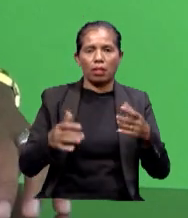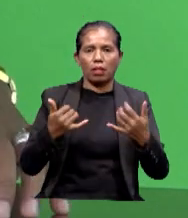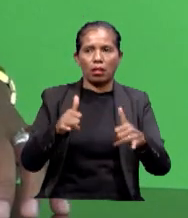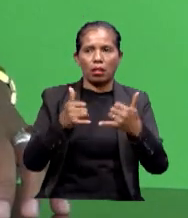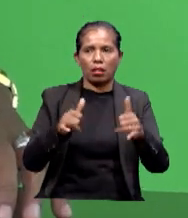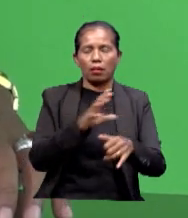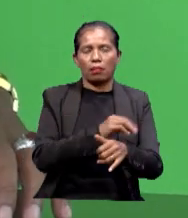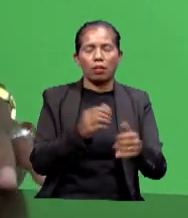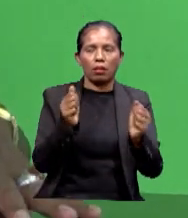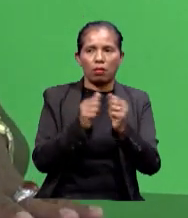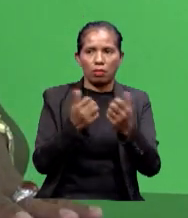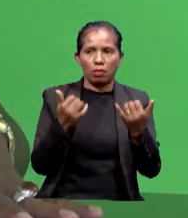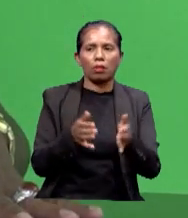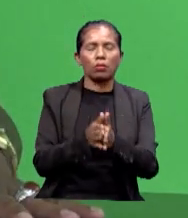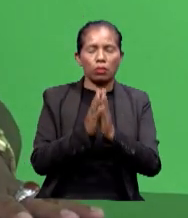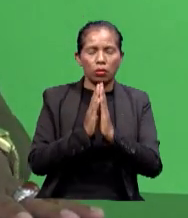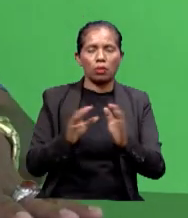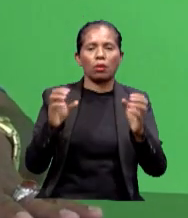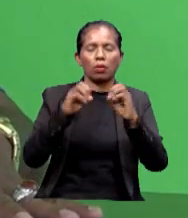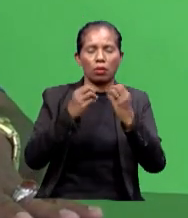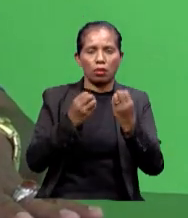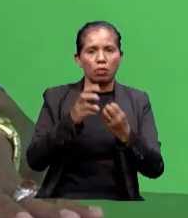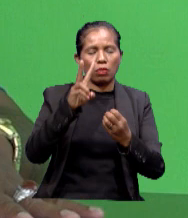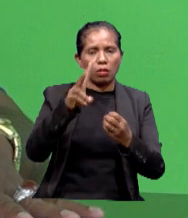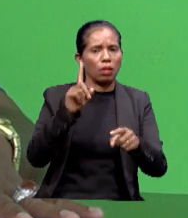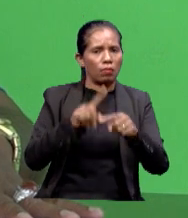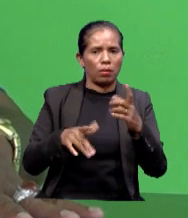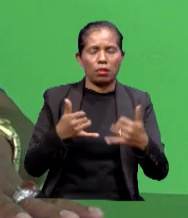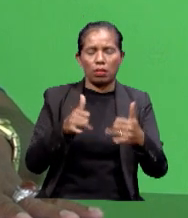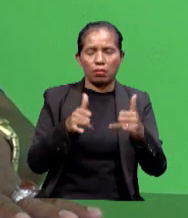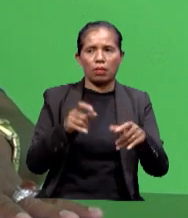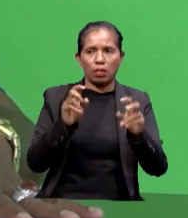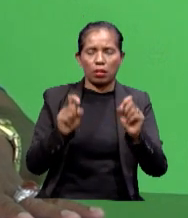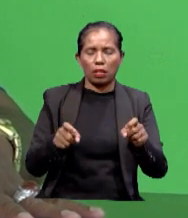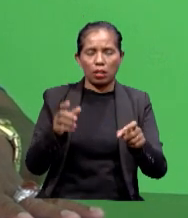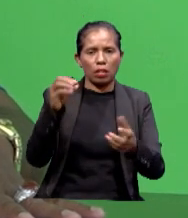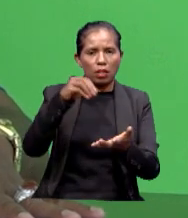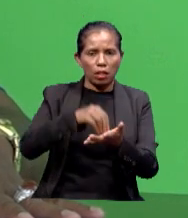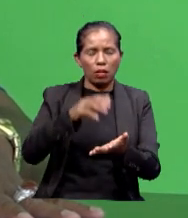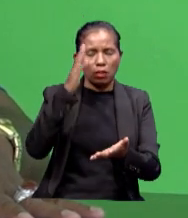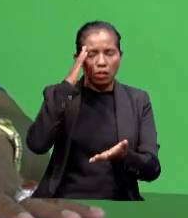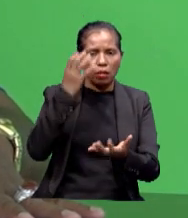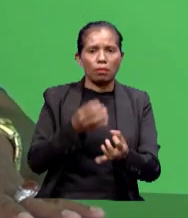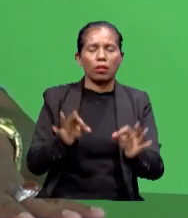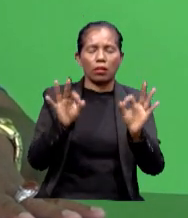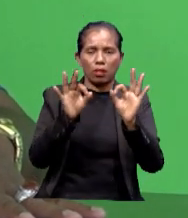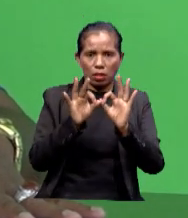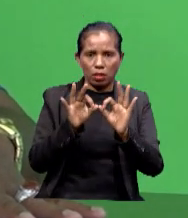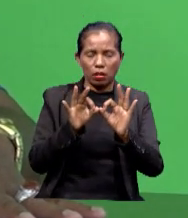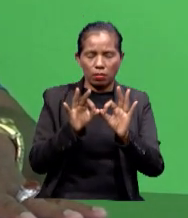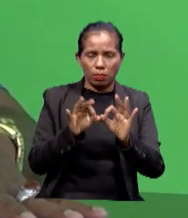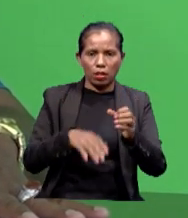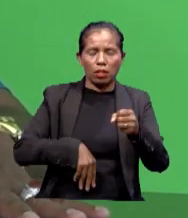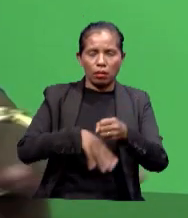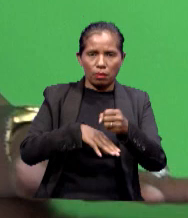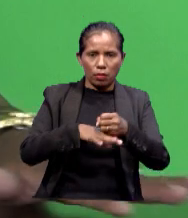suta sang idane husba organ ruane label halimar de mais mas ting tau interese tau prioritari ba ia futebol Timor